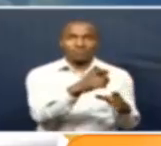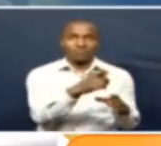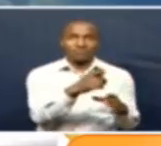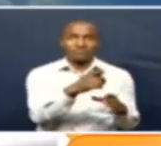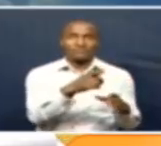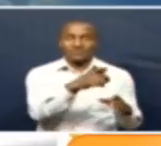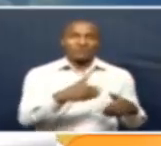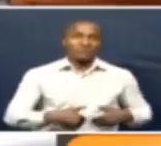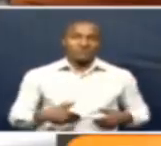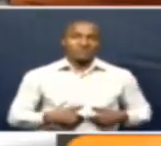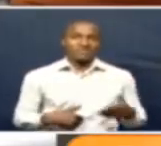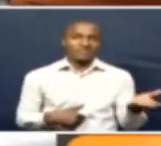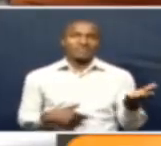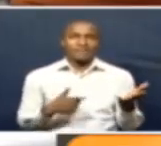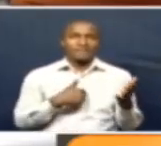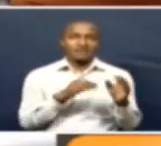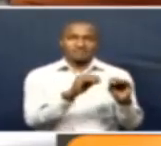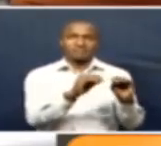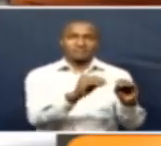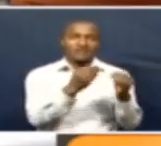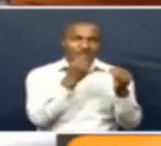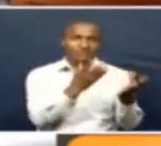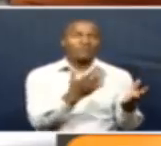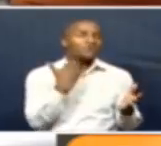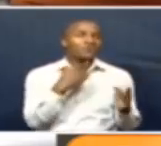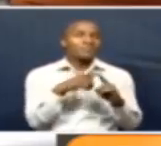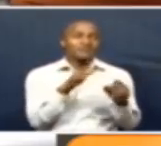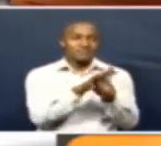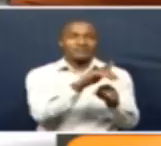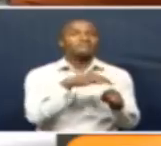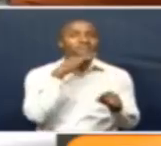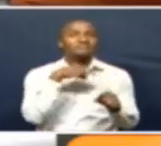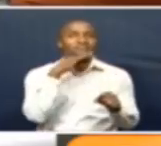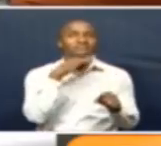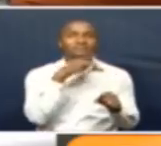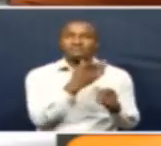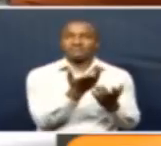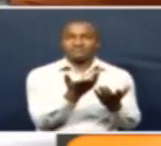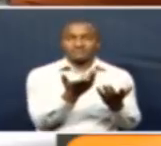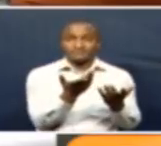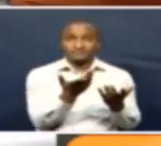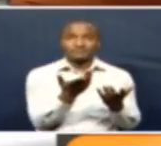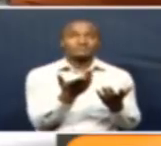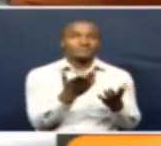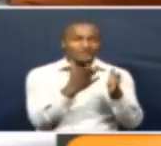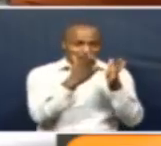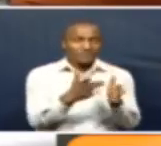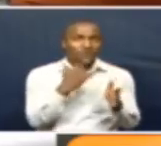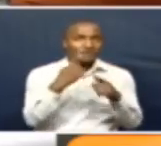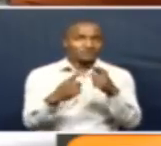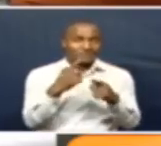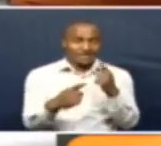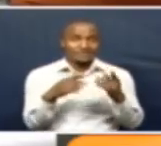vijana wadogo. Mm-hmm. So walikuwa wa crime lakini walikufa, lakini walikuwa vijana wadogo. So yule mtu alikuwa na experience